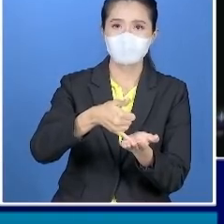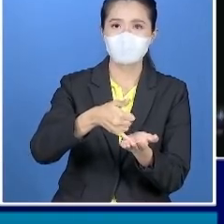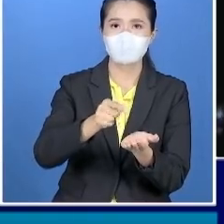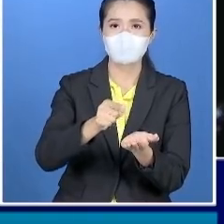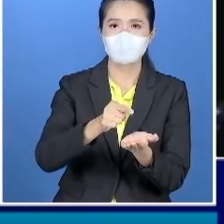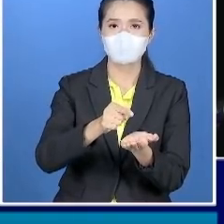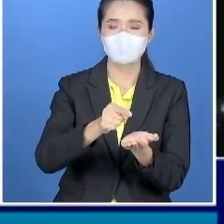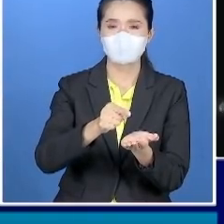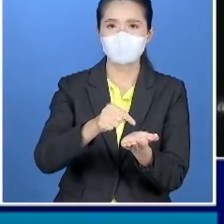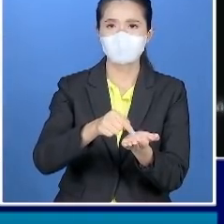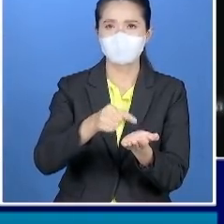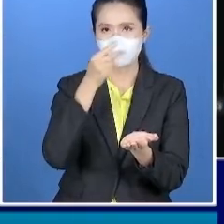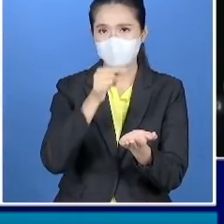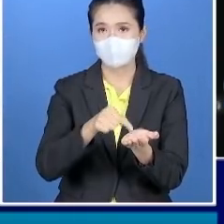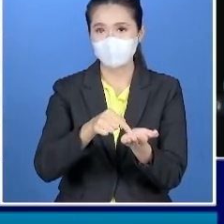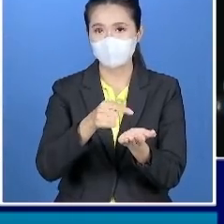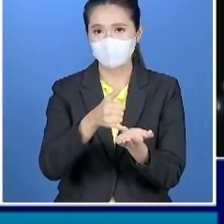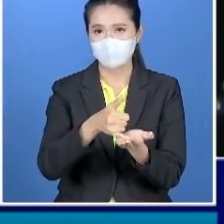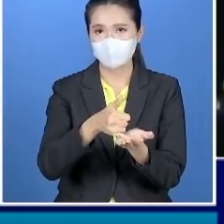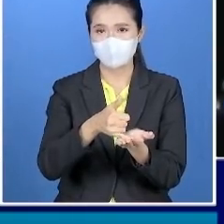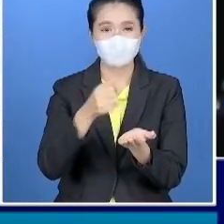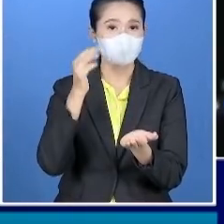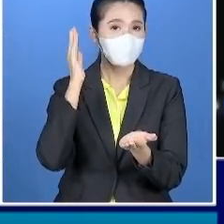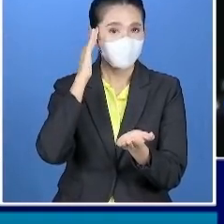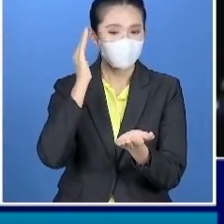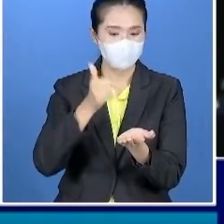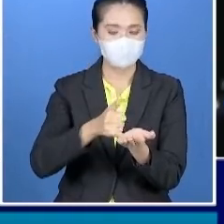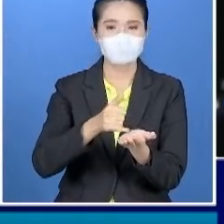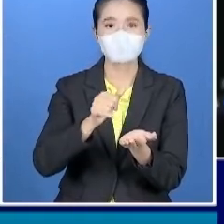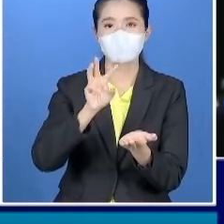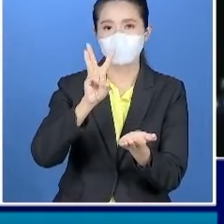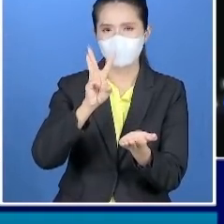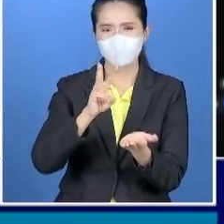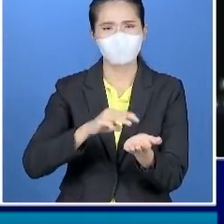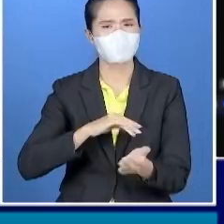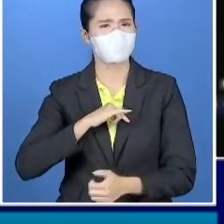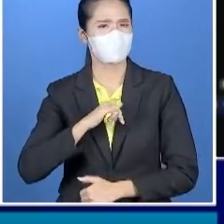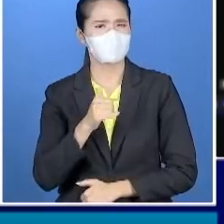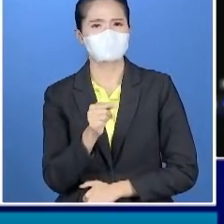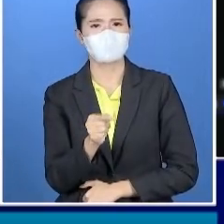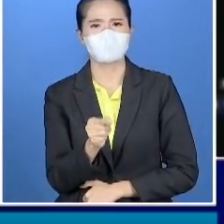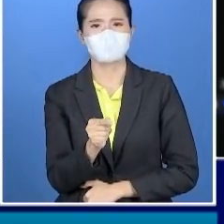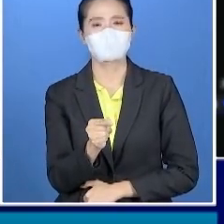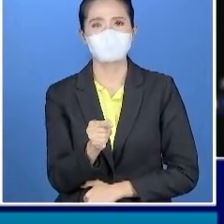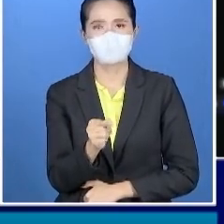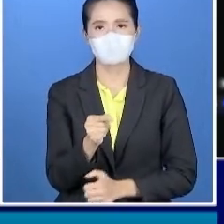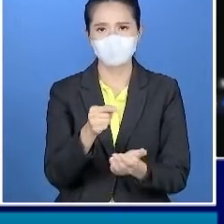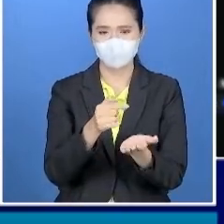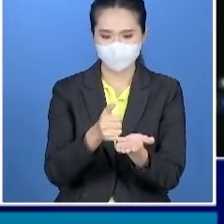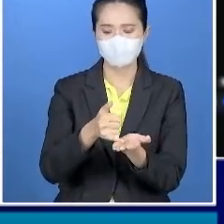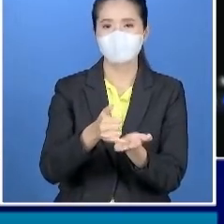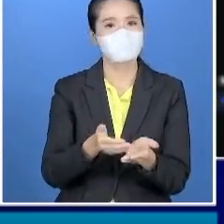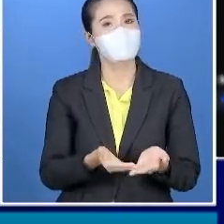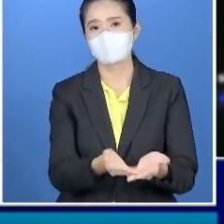ล่อีกทีตรงประมาณเห็นตรงเงามันพอดีแล้วก็เป็นหัวที่6หรือเปล่าตรงนี้แล้วก็ไป